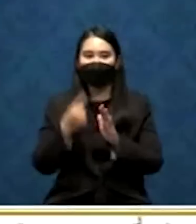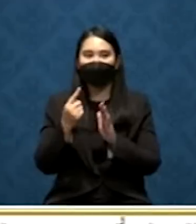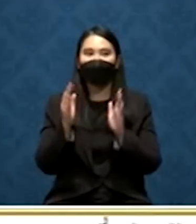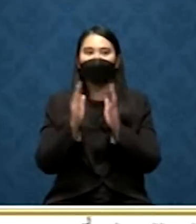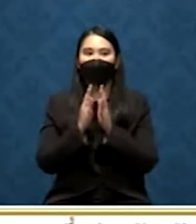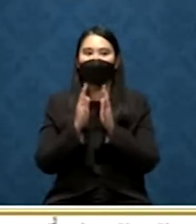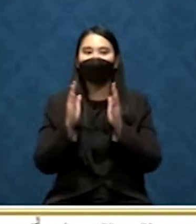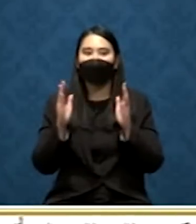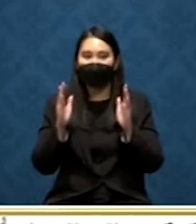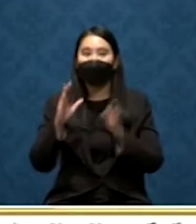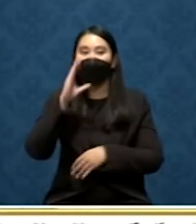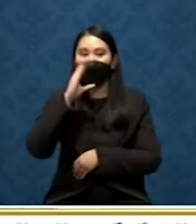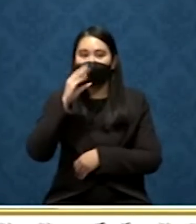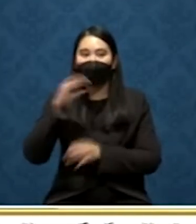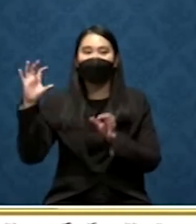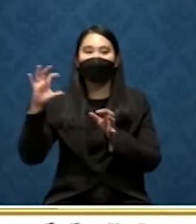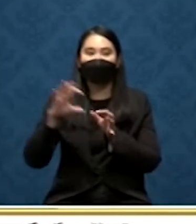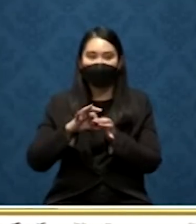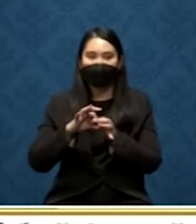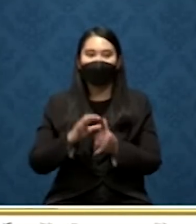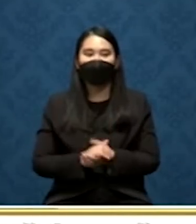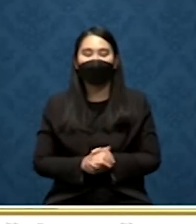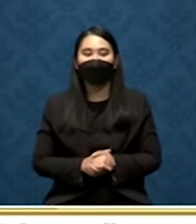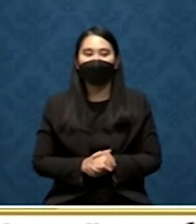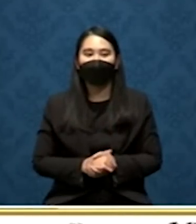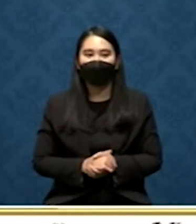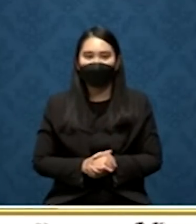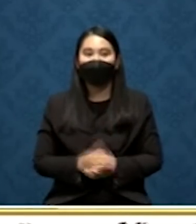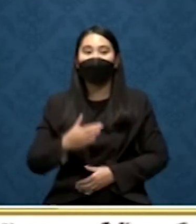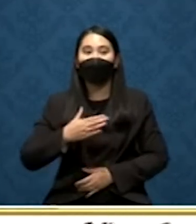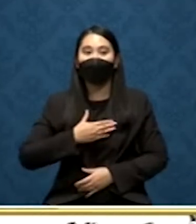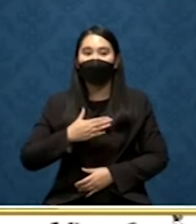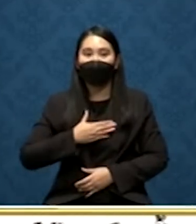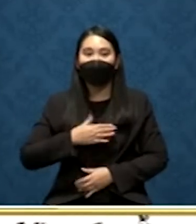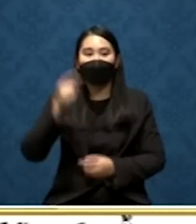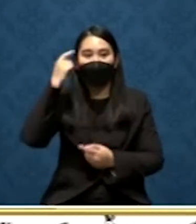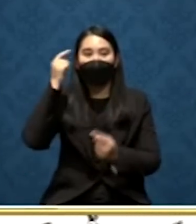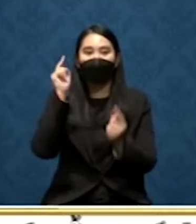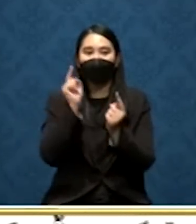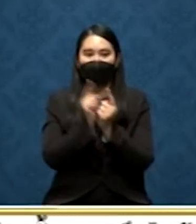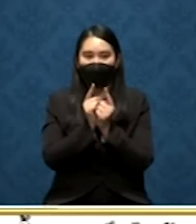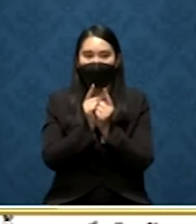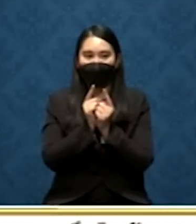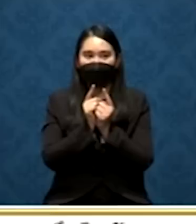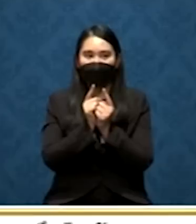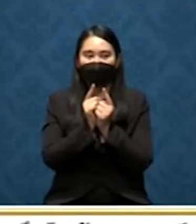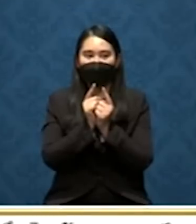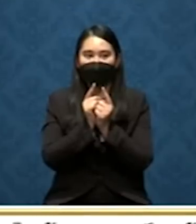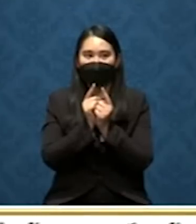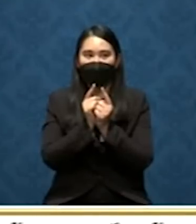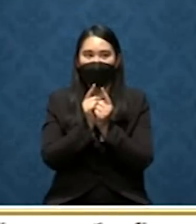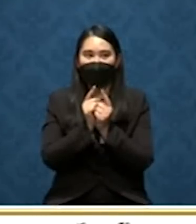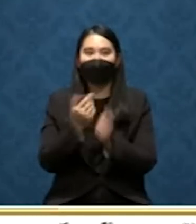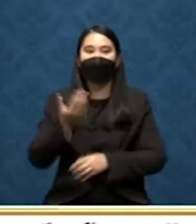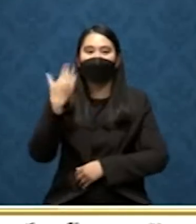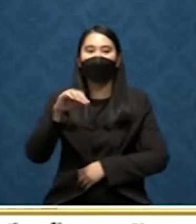ม ที่พดพิงถึงท่านส่นตัวกัผม กรู้จักในฐานะสมารถิษภาพูดแทนลสดรที่